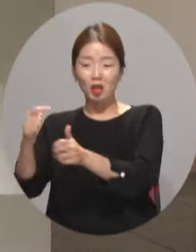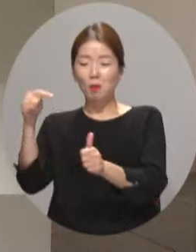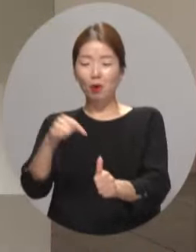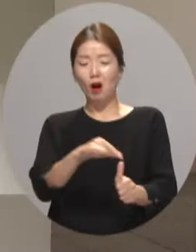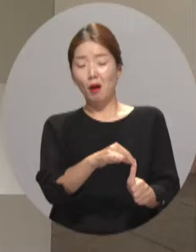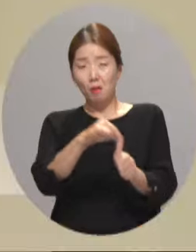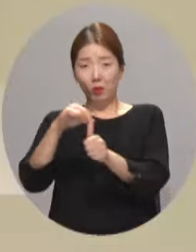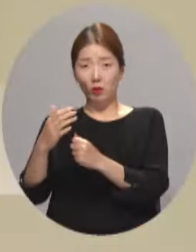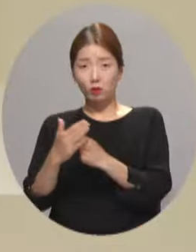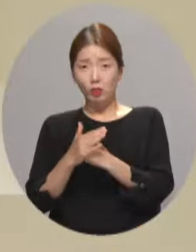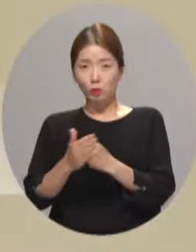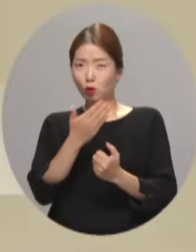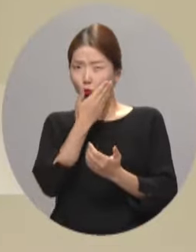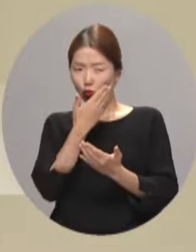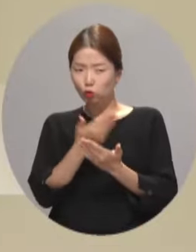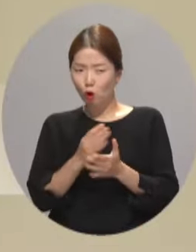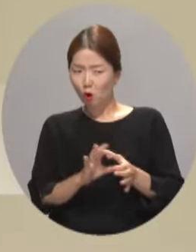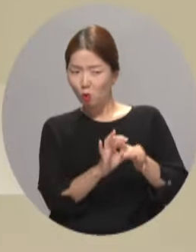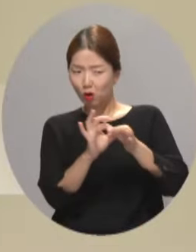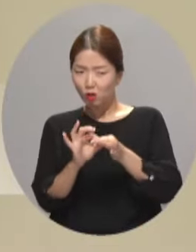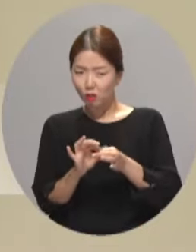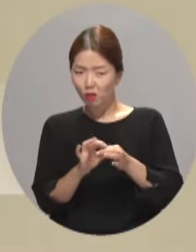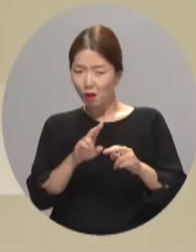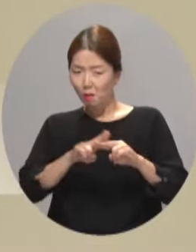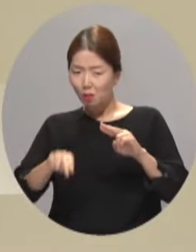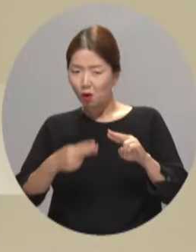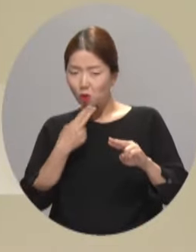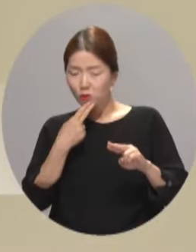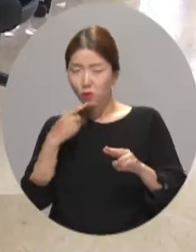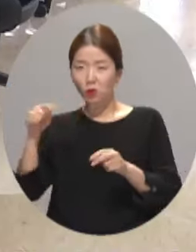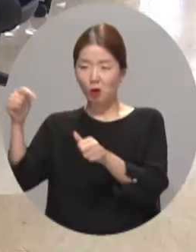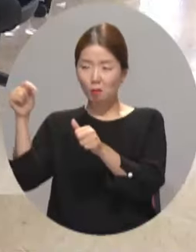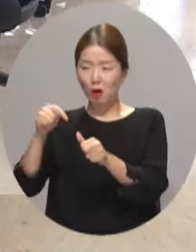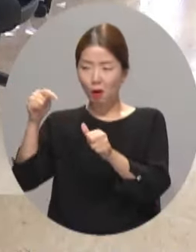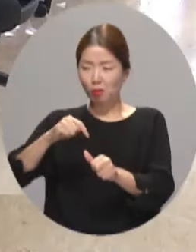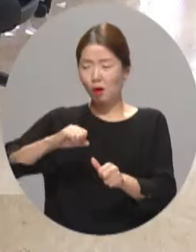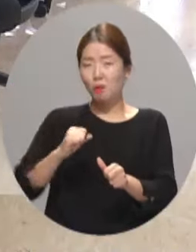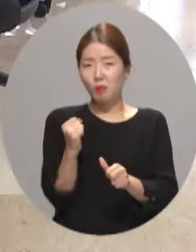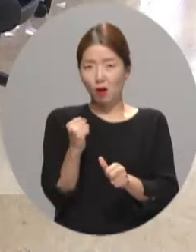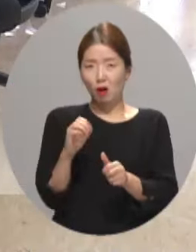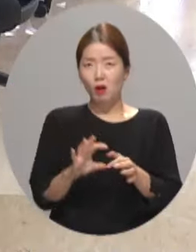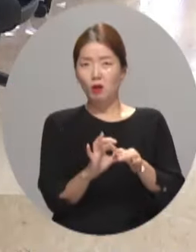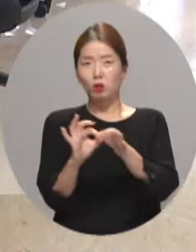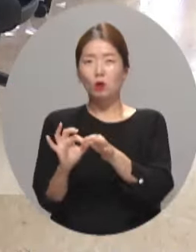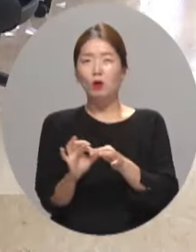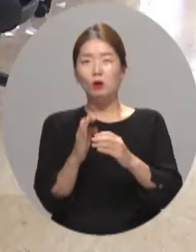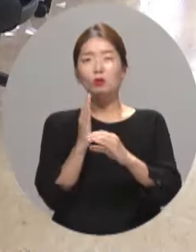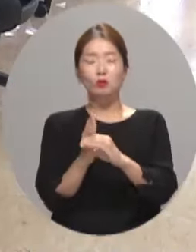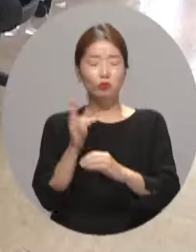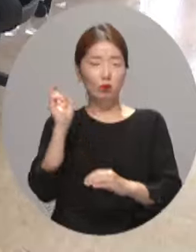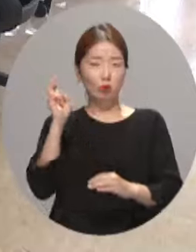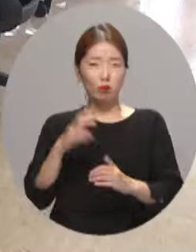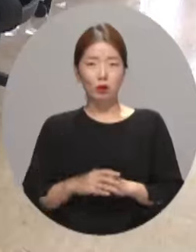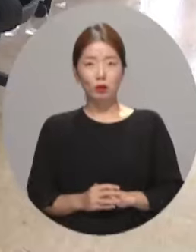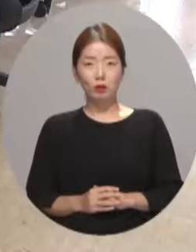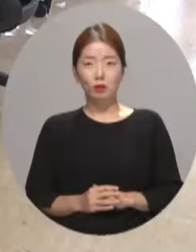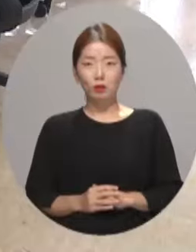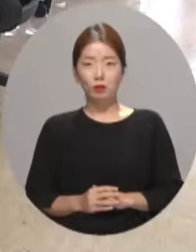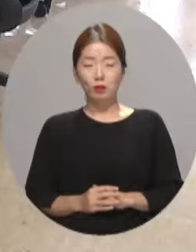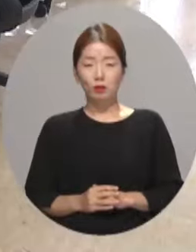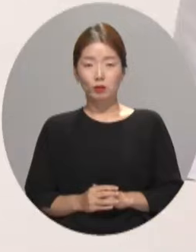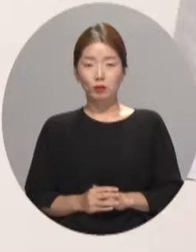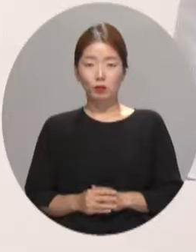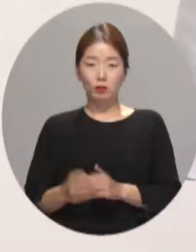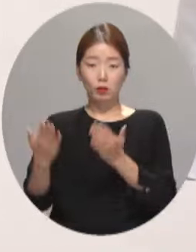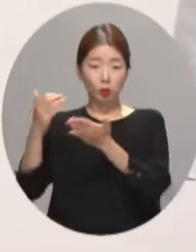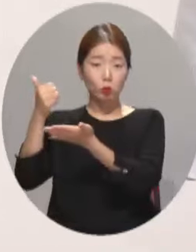임명한 인사로 주요 보직자들이 사퇴하지 않는 이상 구속된 총장의 영향력에서 벗어날 수 없다는 의견입니다. 이장호